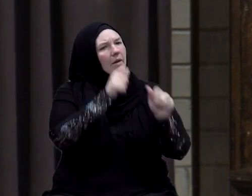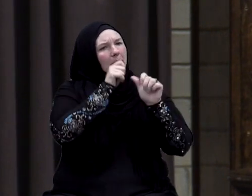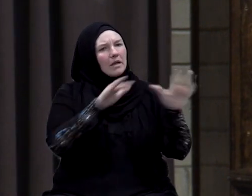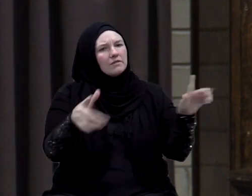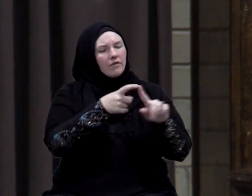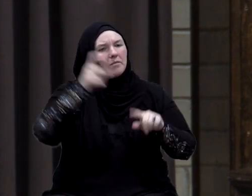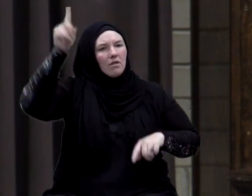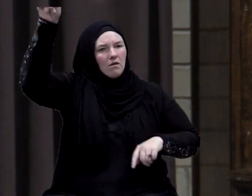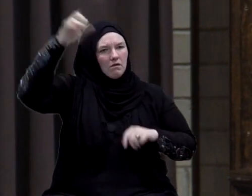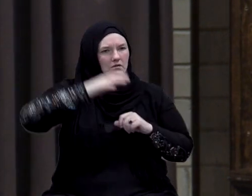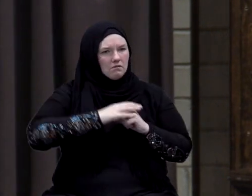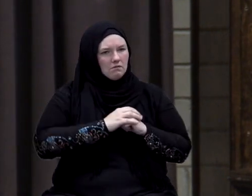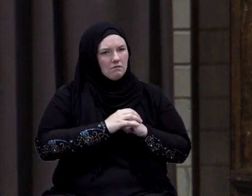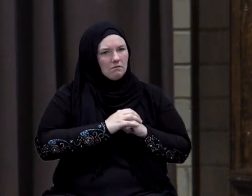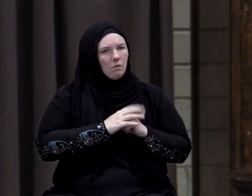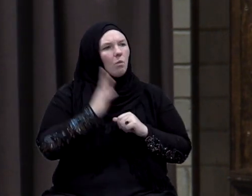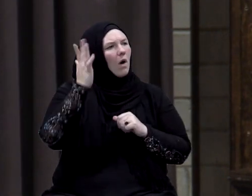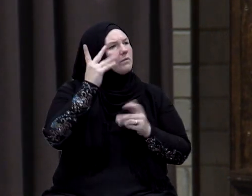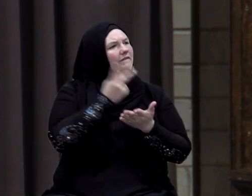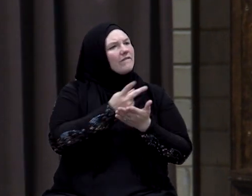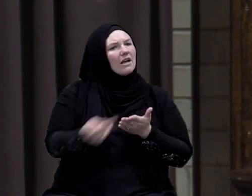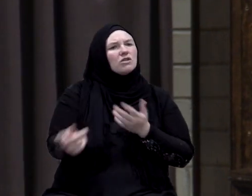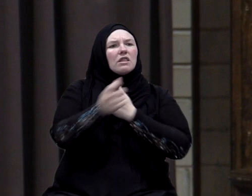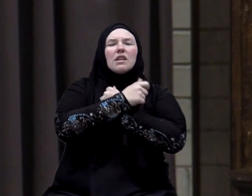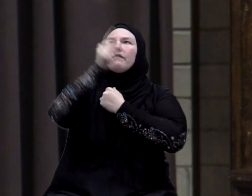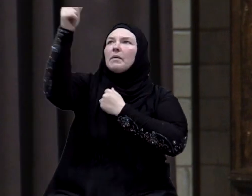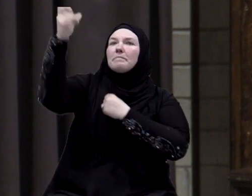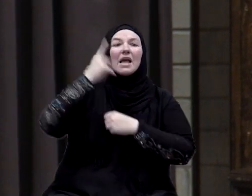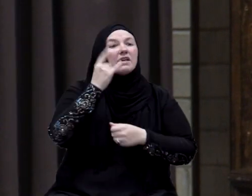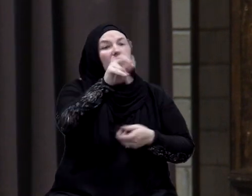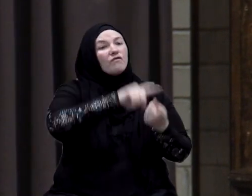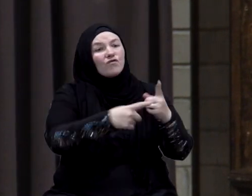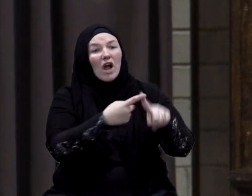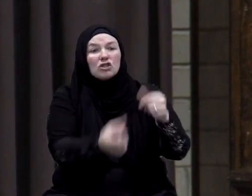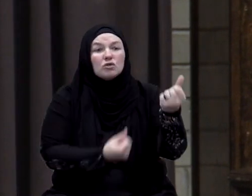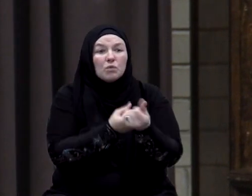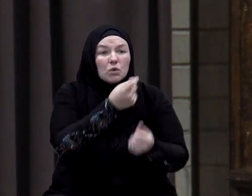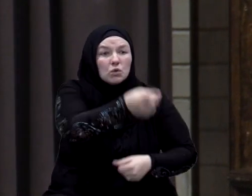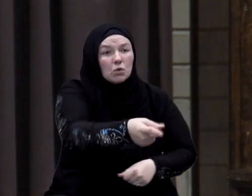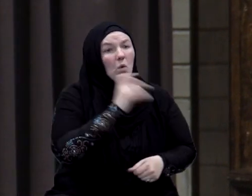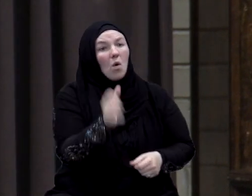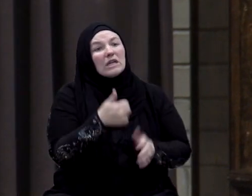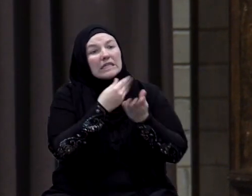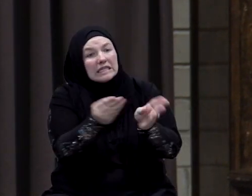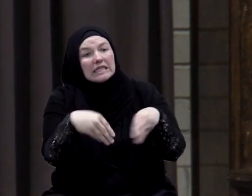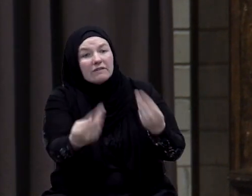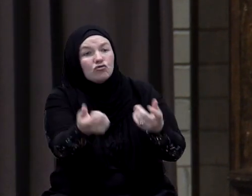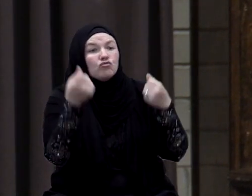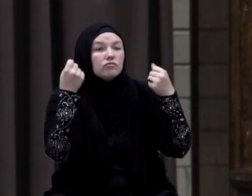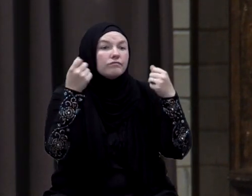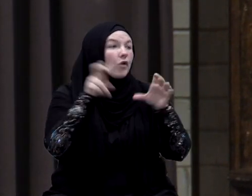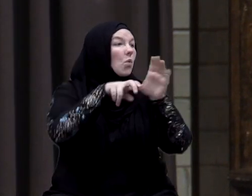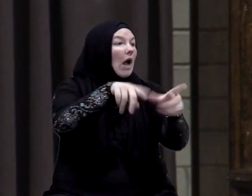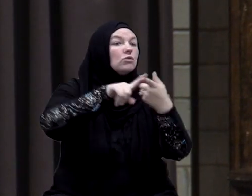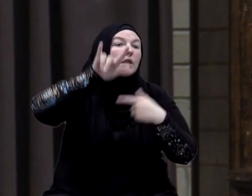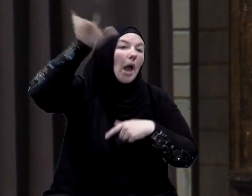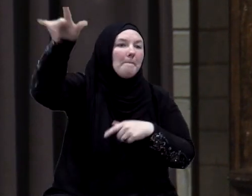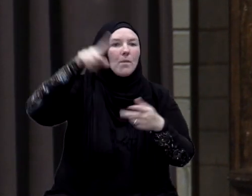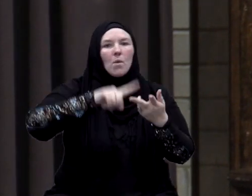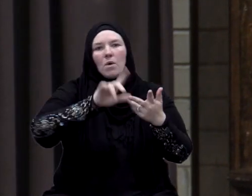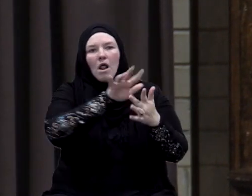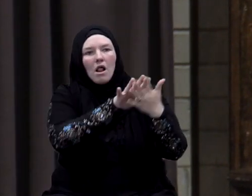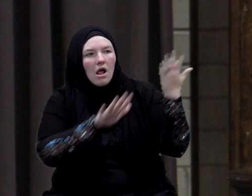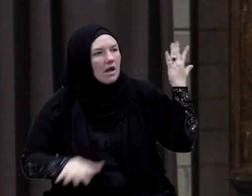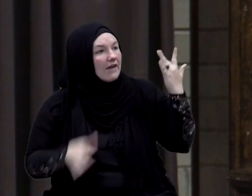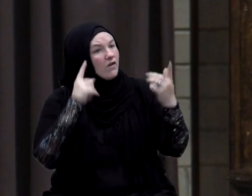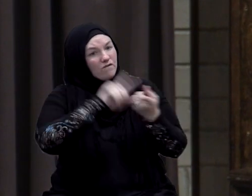Allah? Why do we fail to love Him back? يُحِبُّهُمْ. He starts by loving them. In fact, there are people